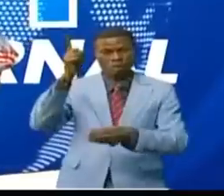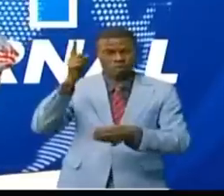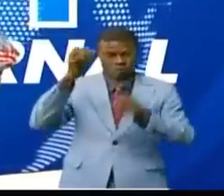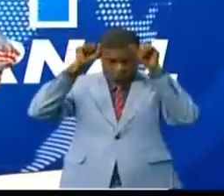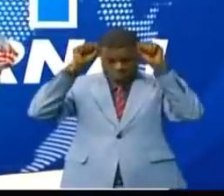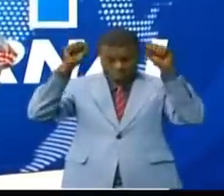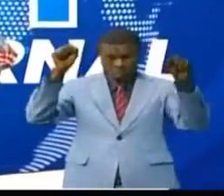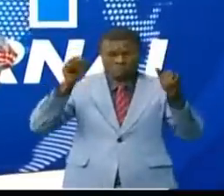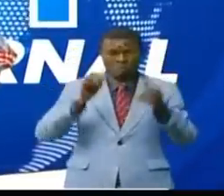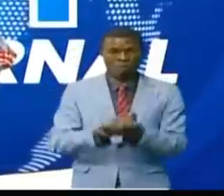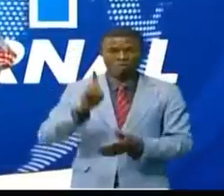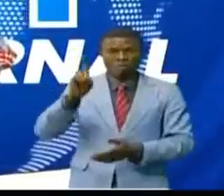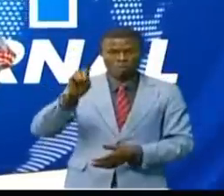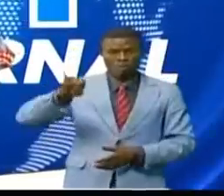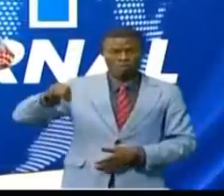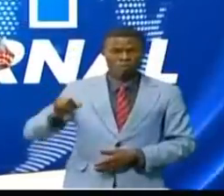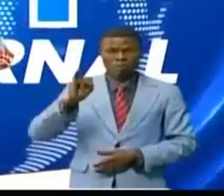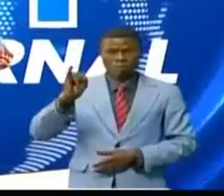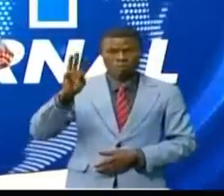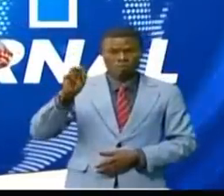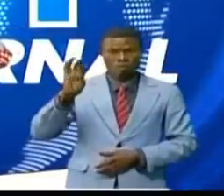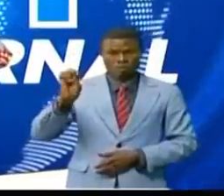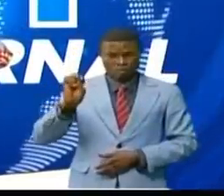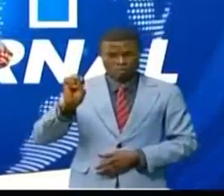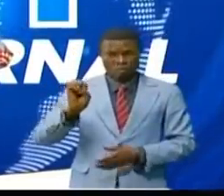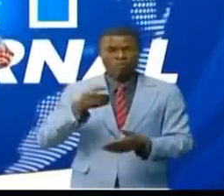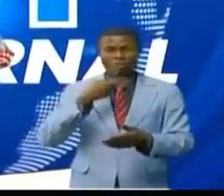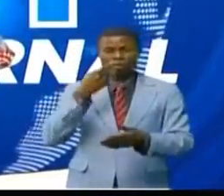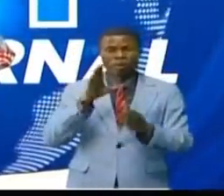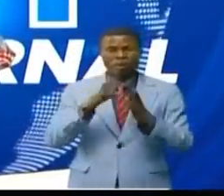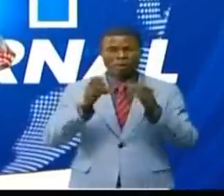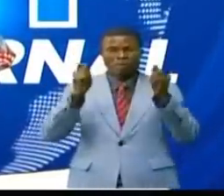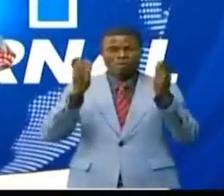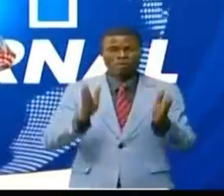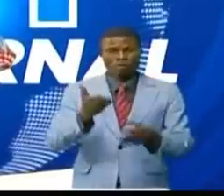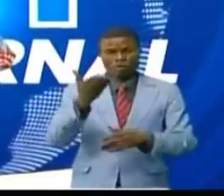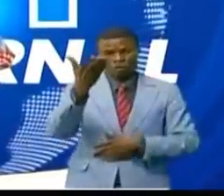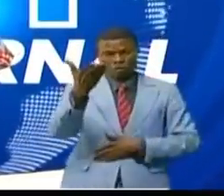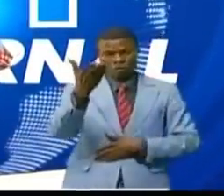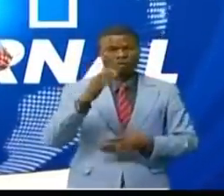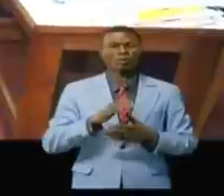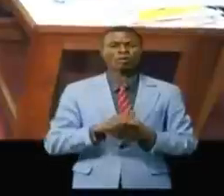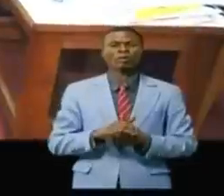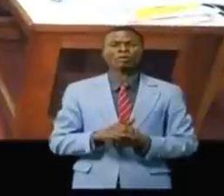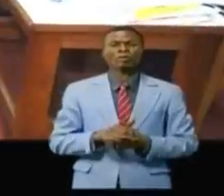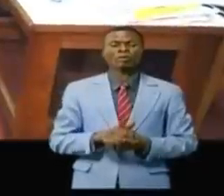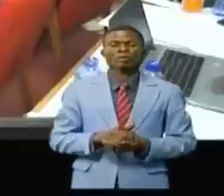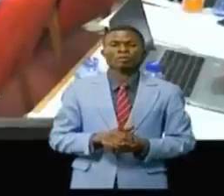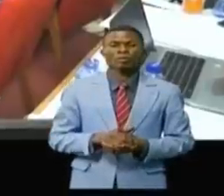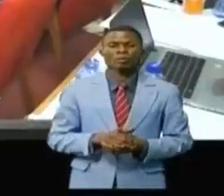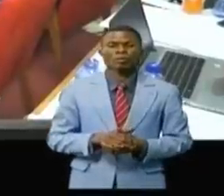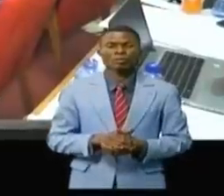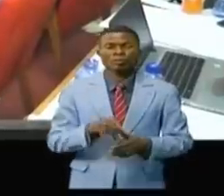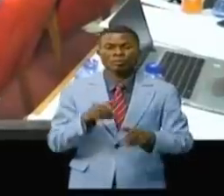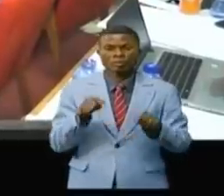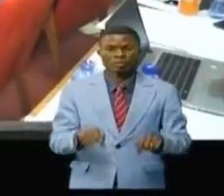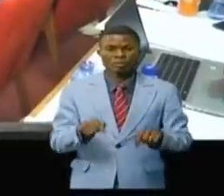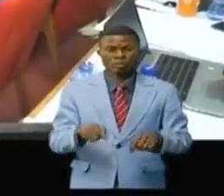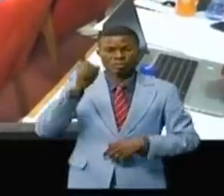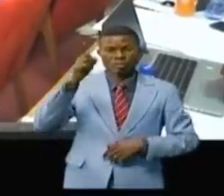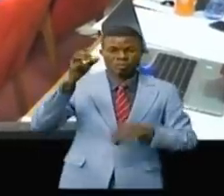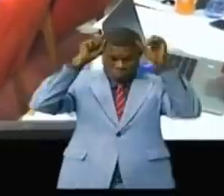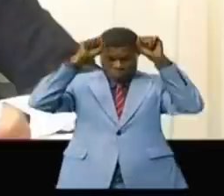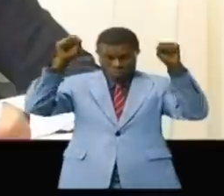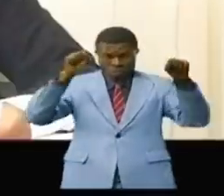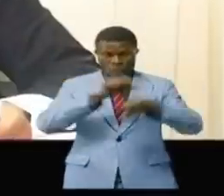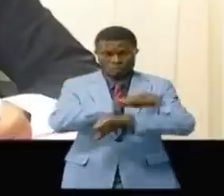président, Jimmy Munganga Ngwaka, s'est livré à la presse, Nancy Poba. Mettre les pendules à l'heure, le premier président de la